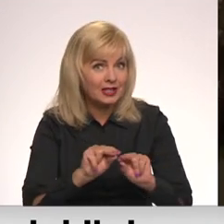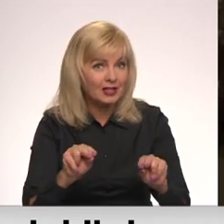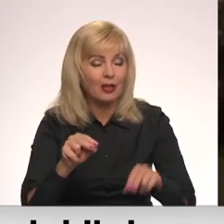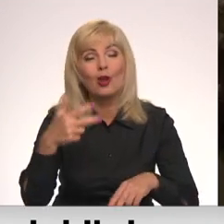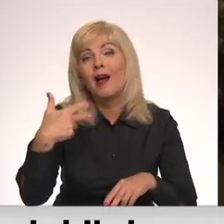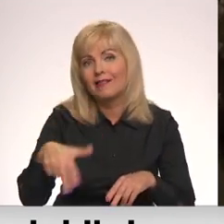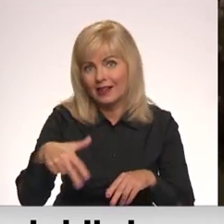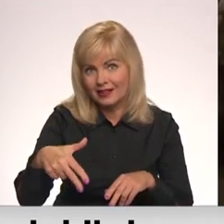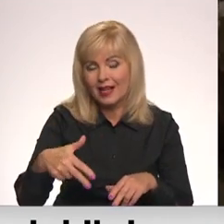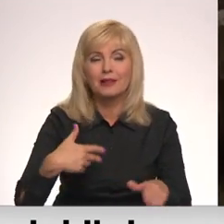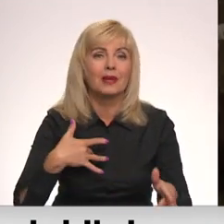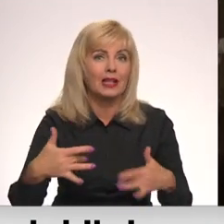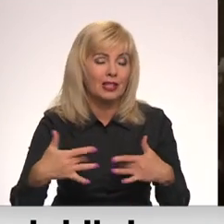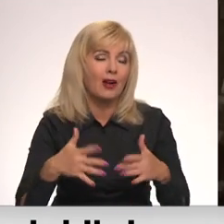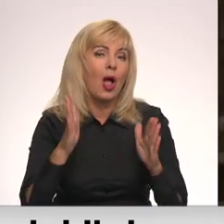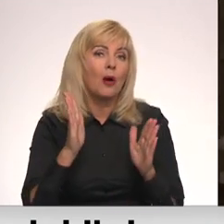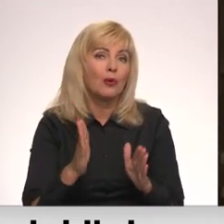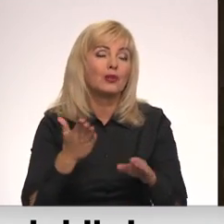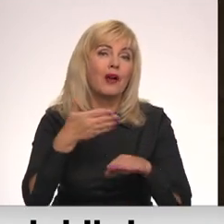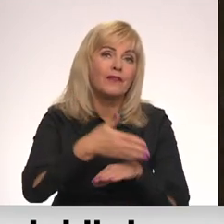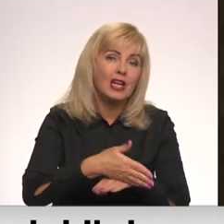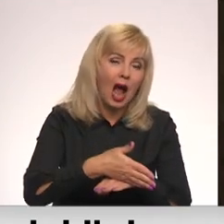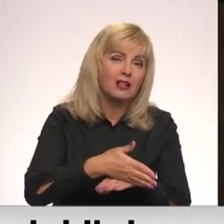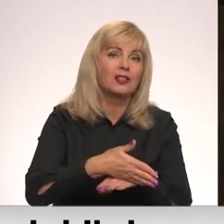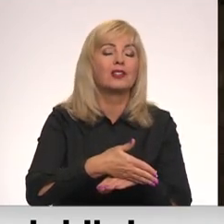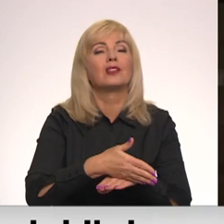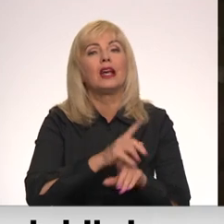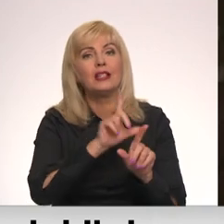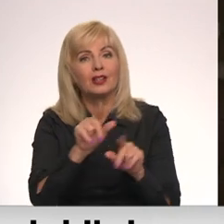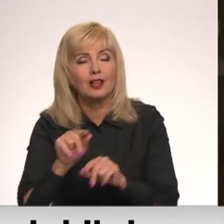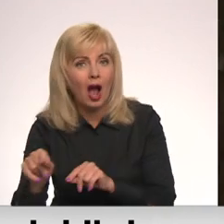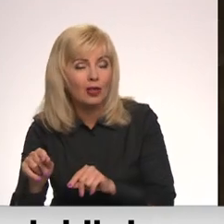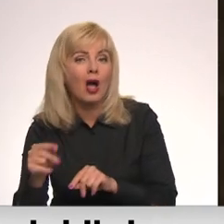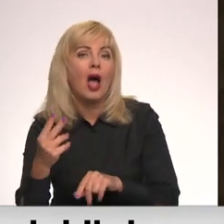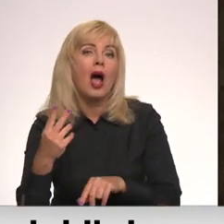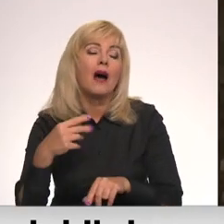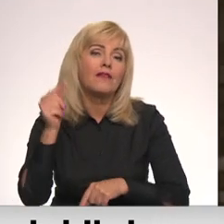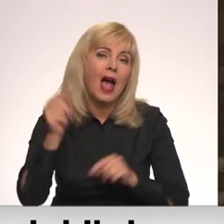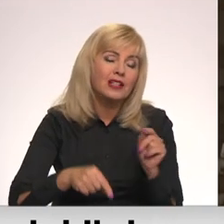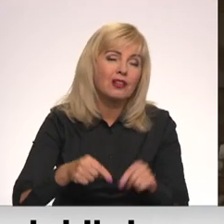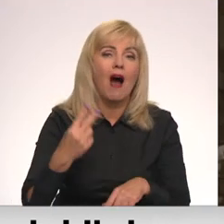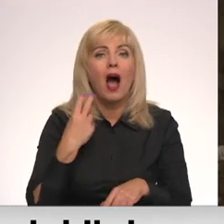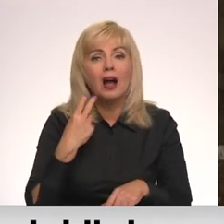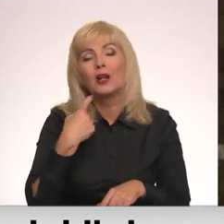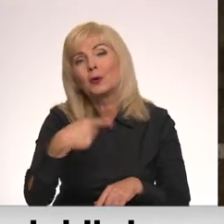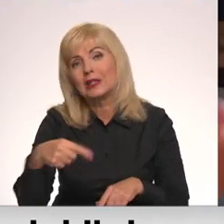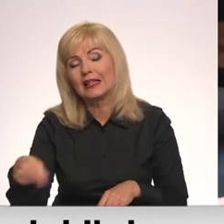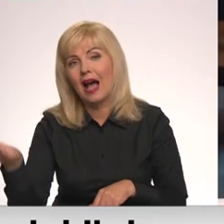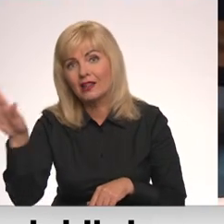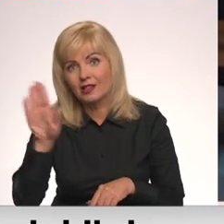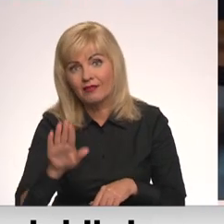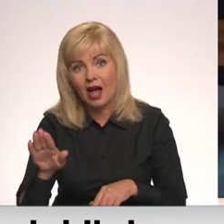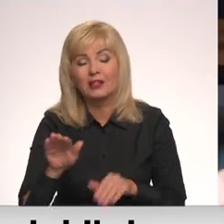30 izrādes. Pabūts gan viesizrādēs un teātra festivālos Anglijā, gan daudzās citās valstīs.